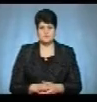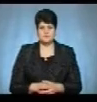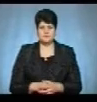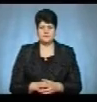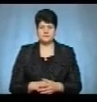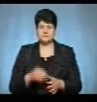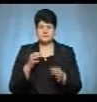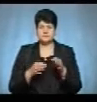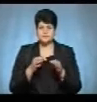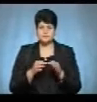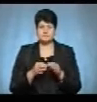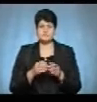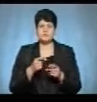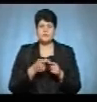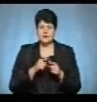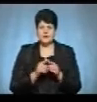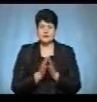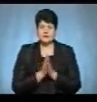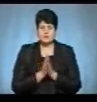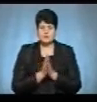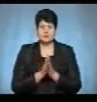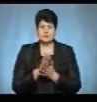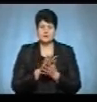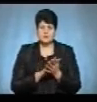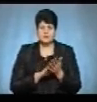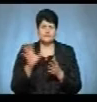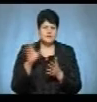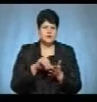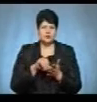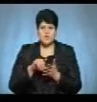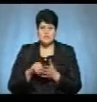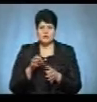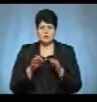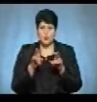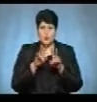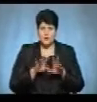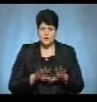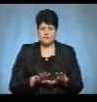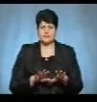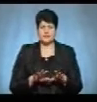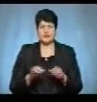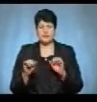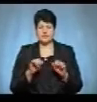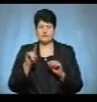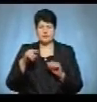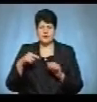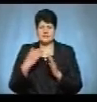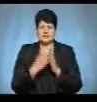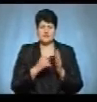заслухавши клопотання, думку з приводу заявленого клопотання всіх учасників судового розгляду, керуючись вимогами